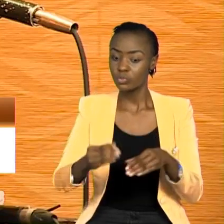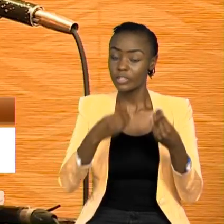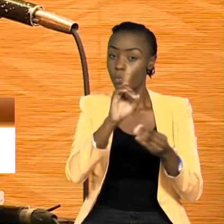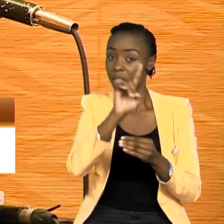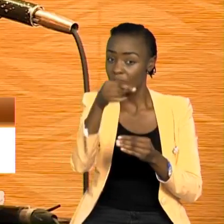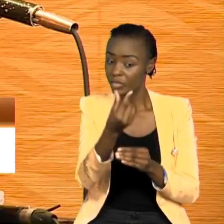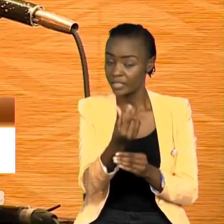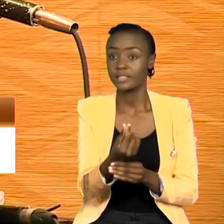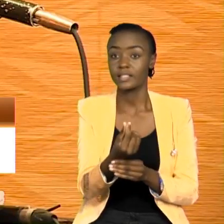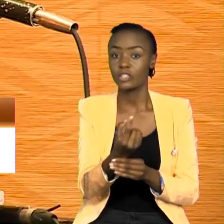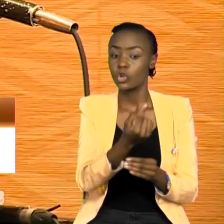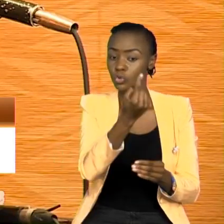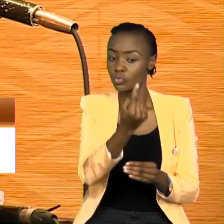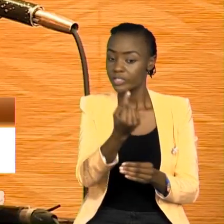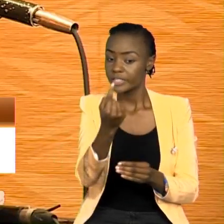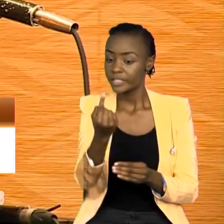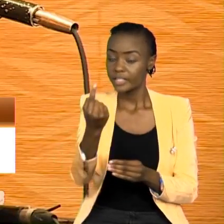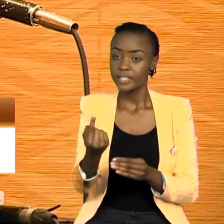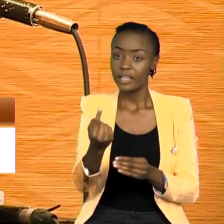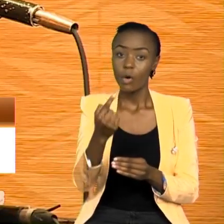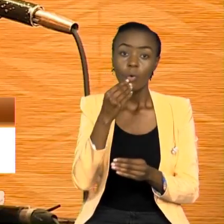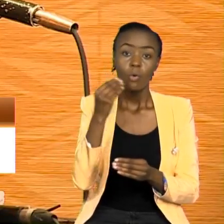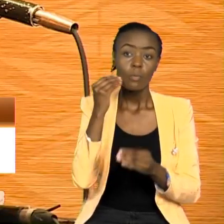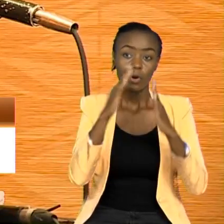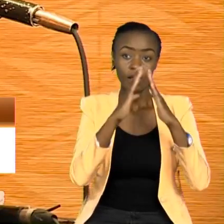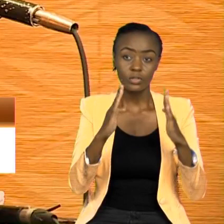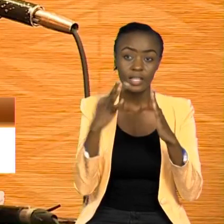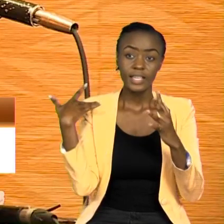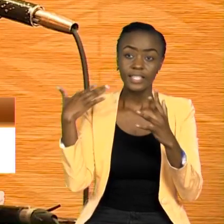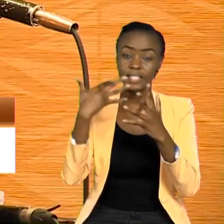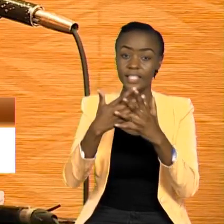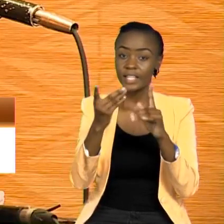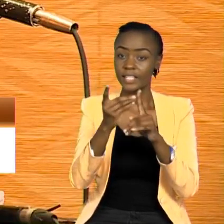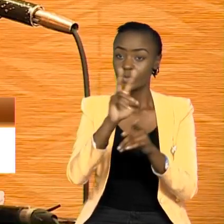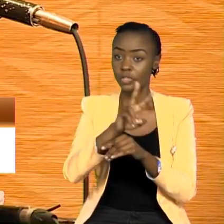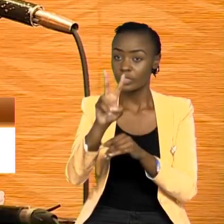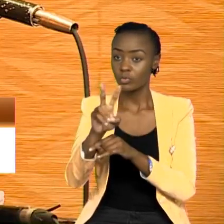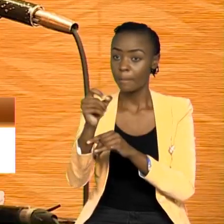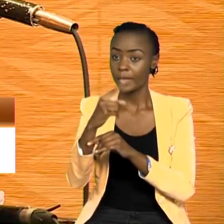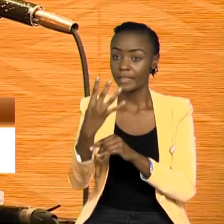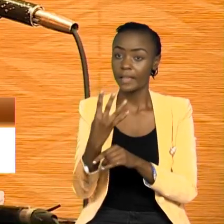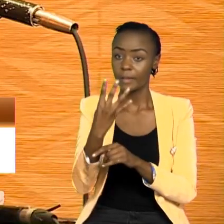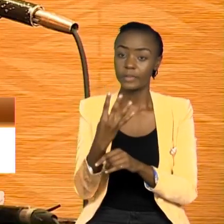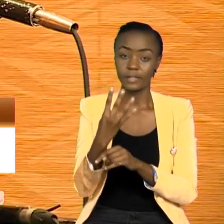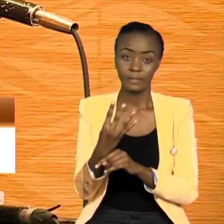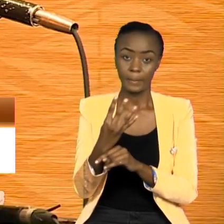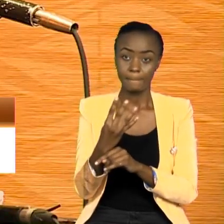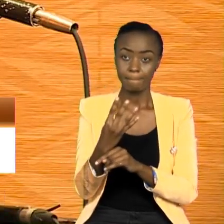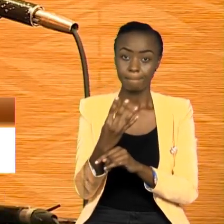And this was to start from April 22nd, according to the Minister for Finance in his communication with